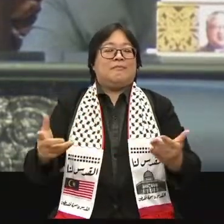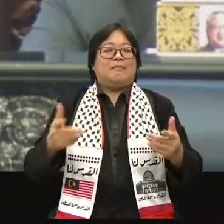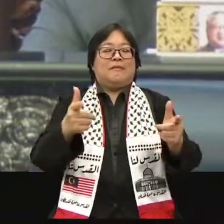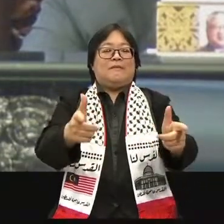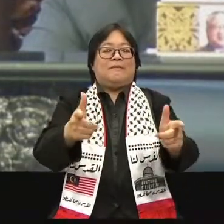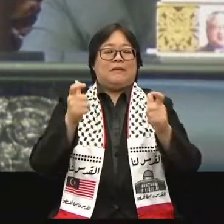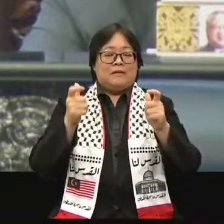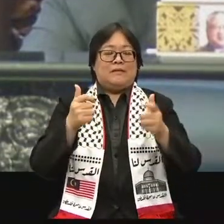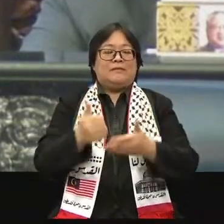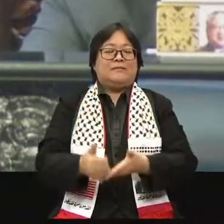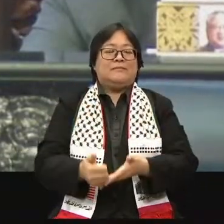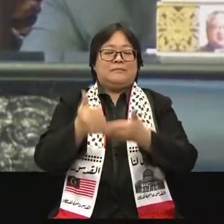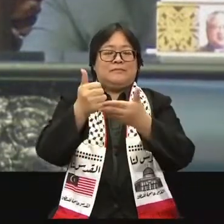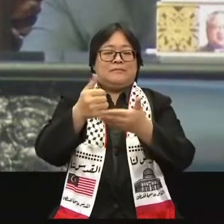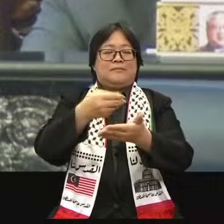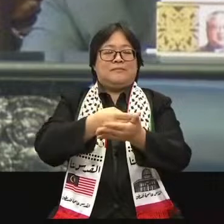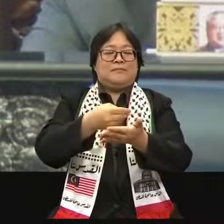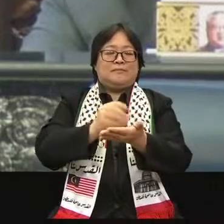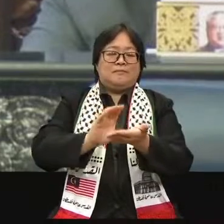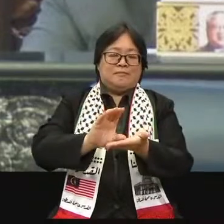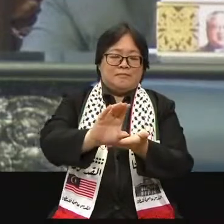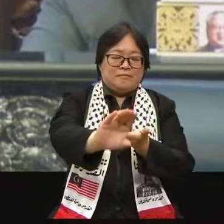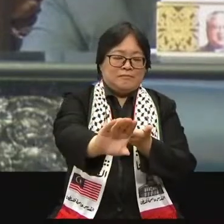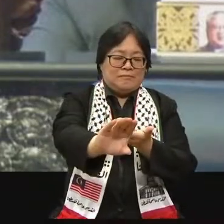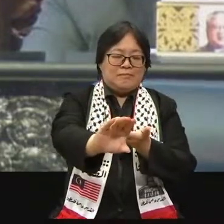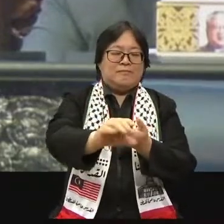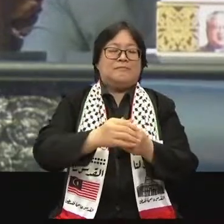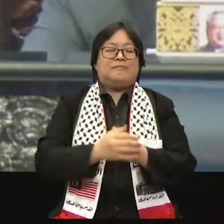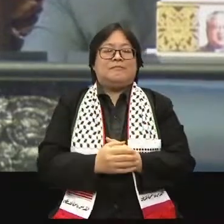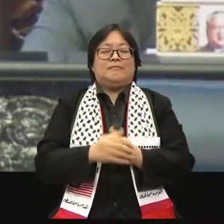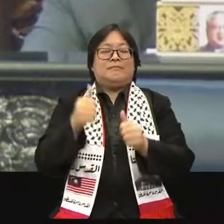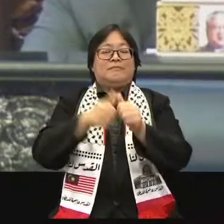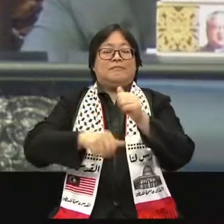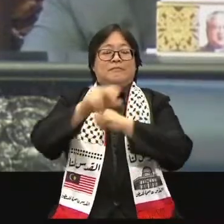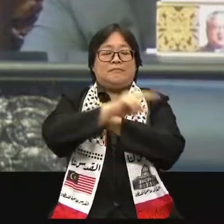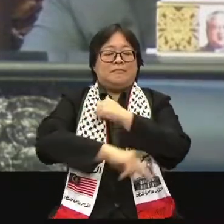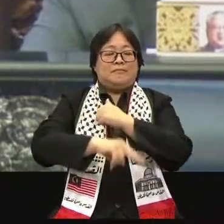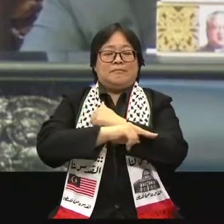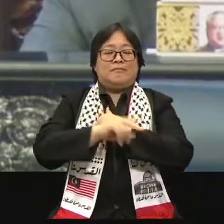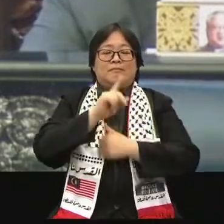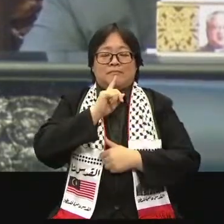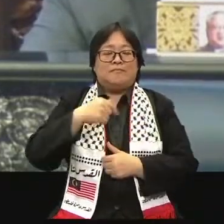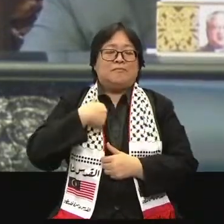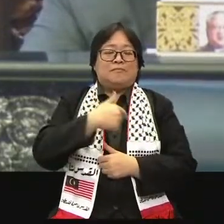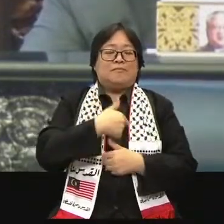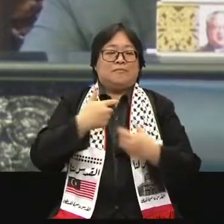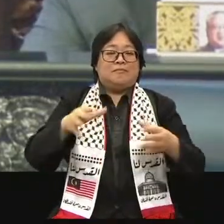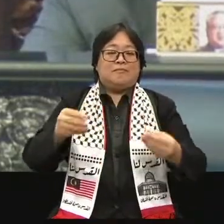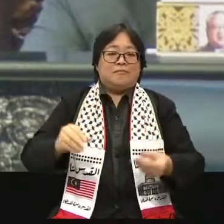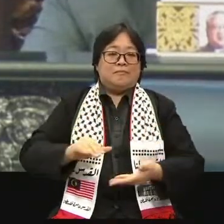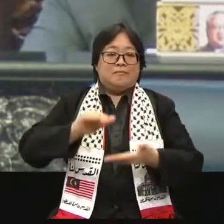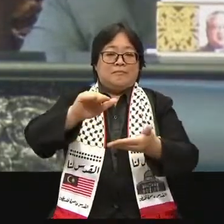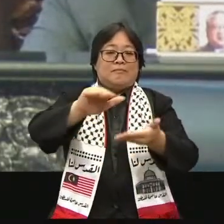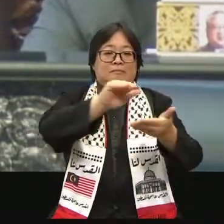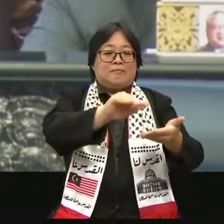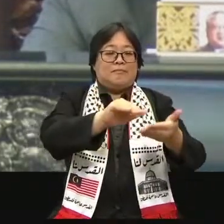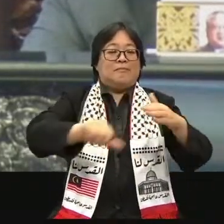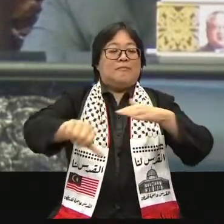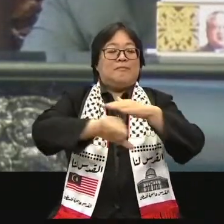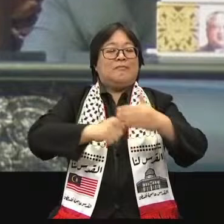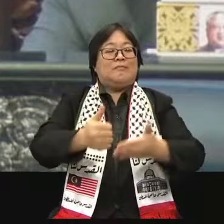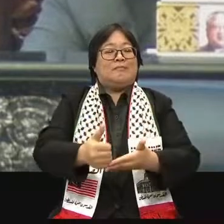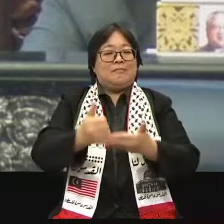secepat mungkin bantuanan ini dapat disalurkan dan setiap negeri yang berhormat sebenarnya kita telah menyalurkan bantuan